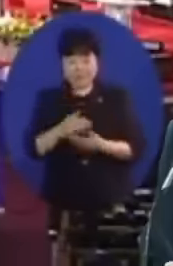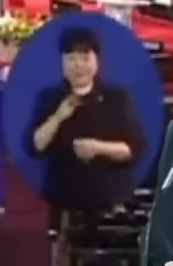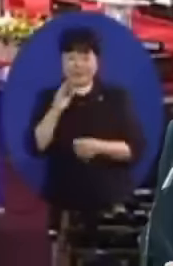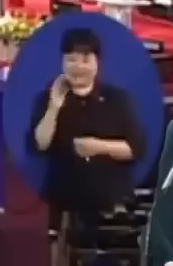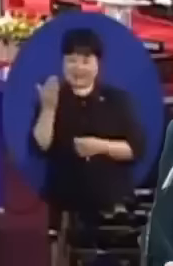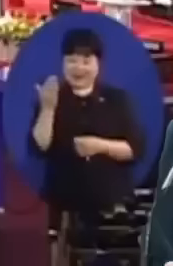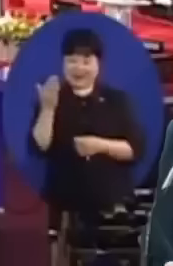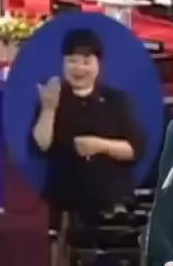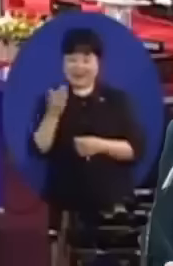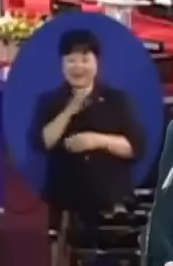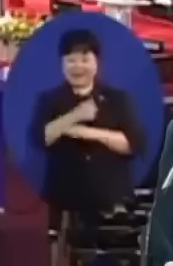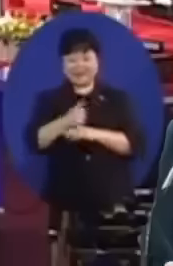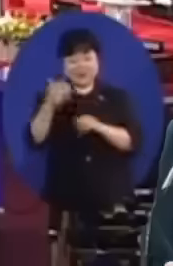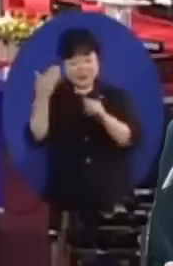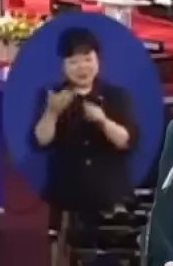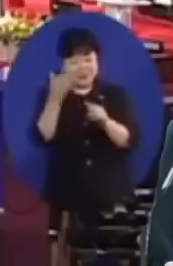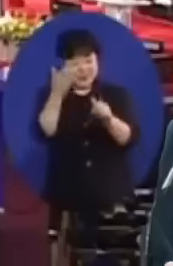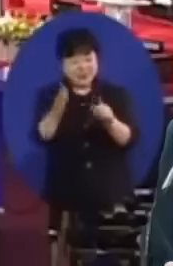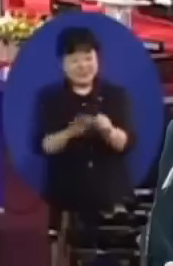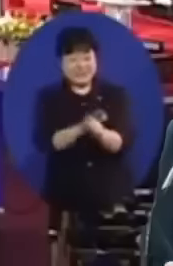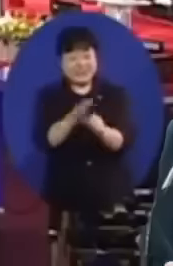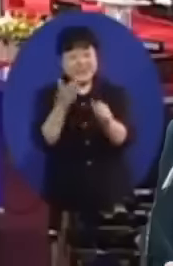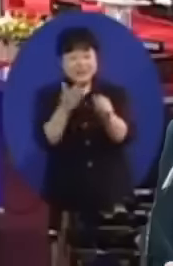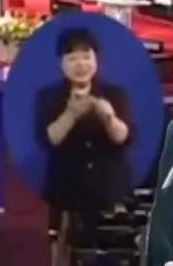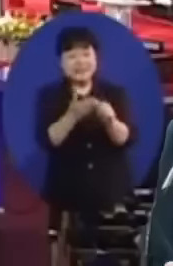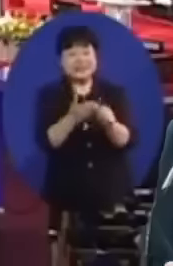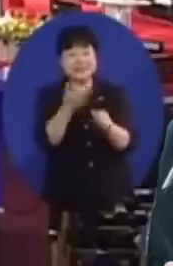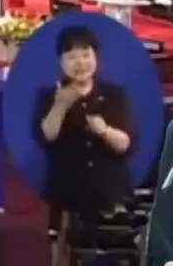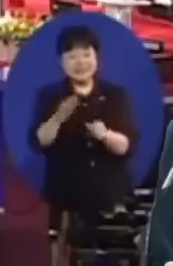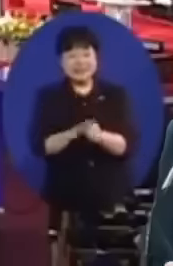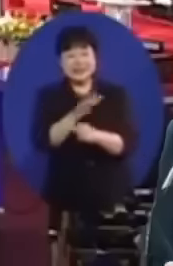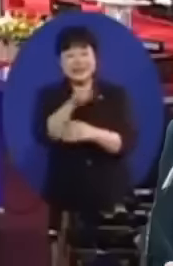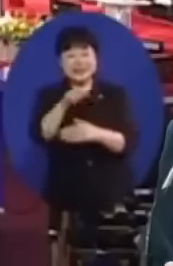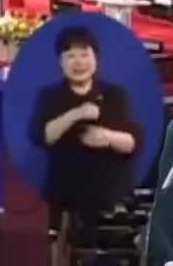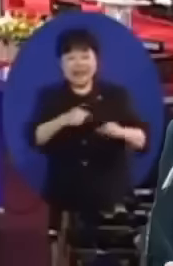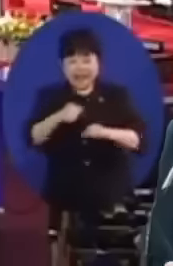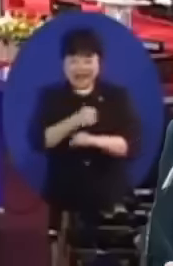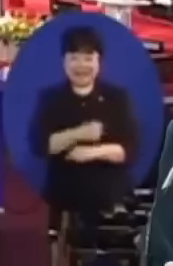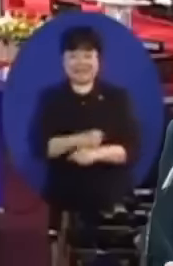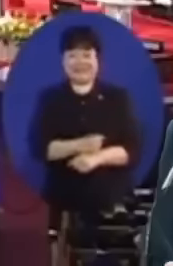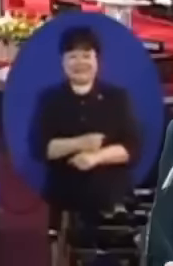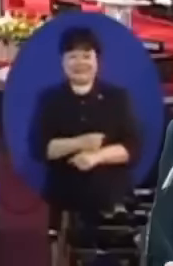되고 그리스도께서 너희를 사랑하신 같이 너희도 사랑 가운데서 행하라.